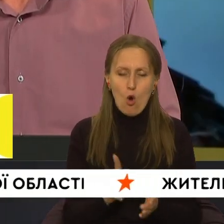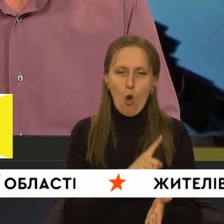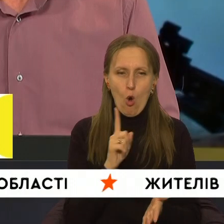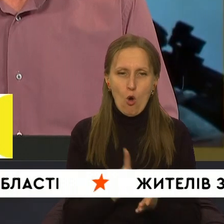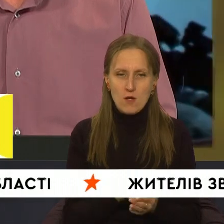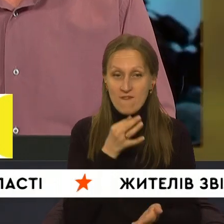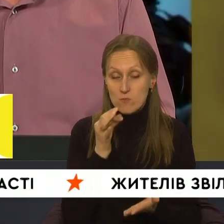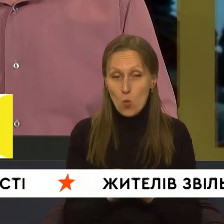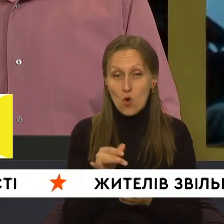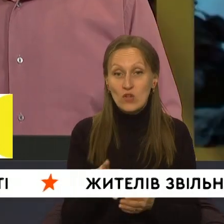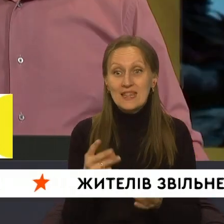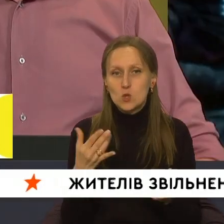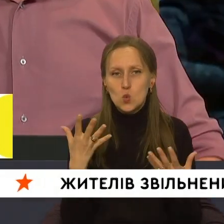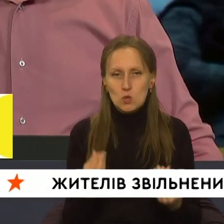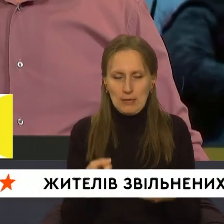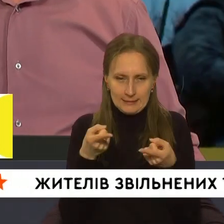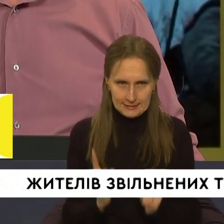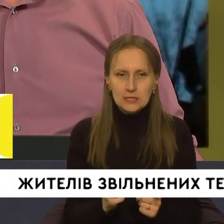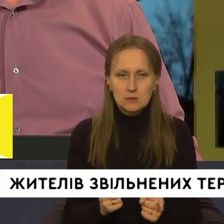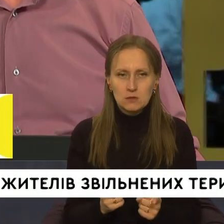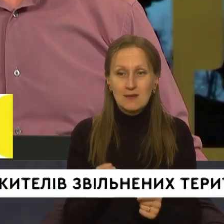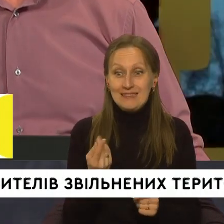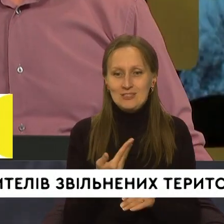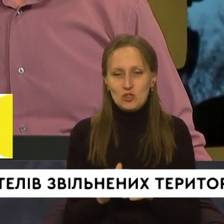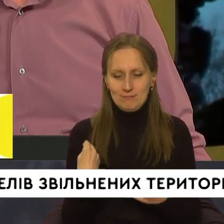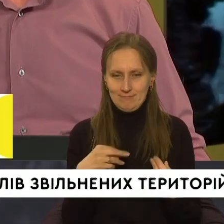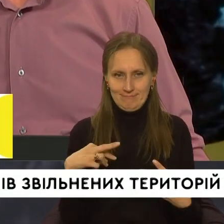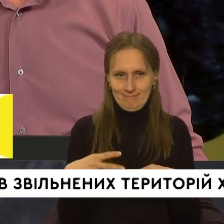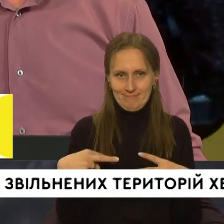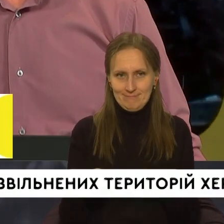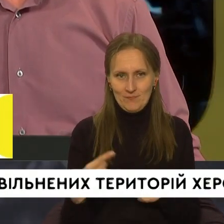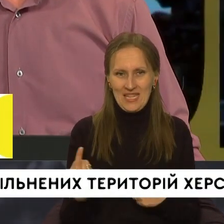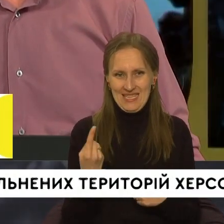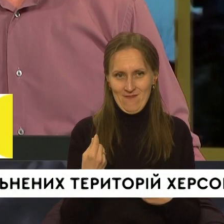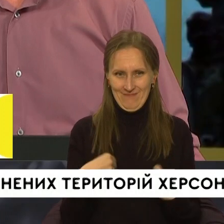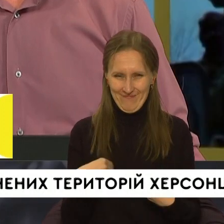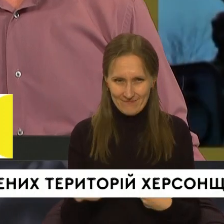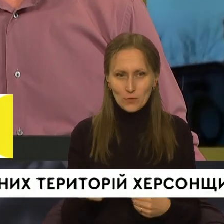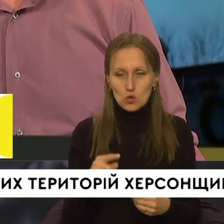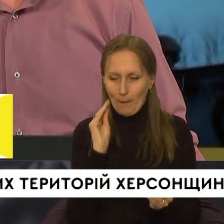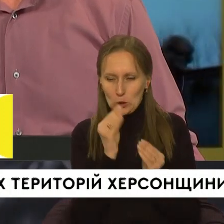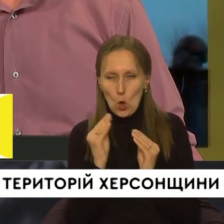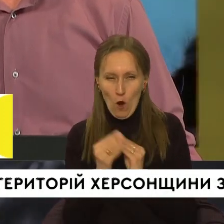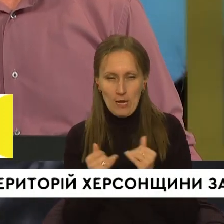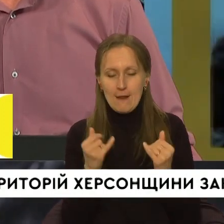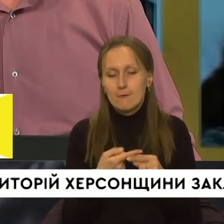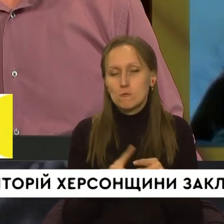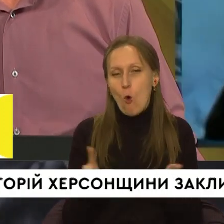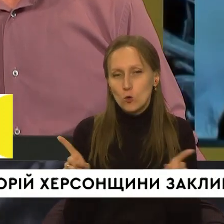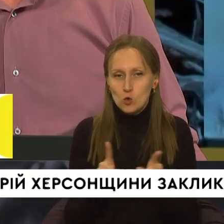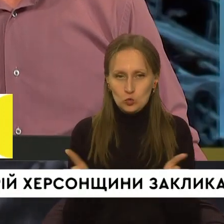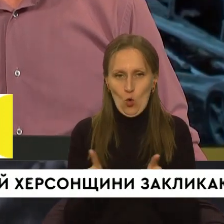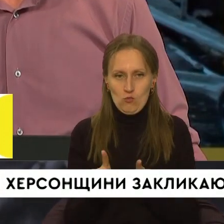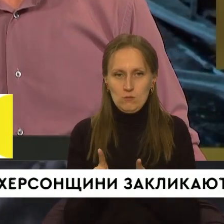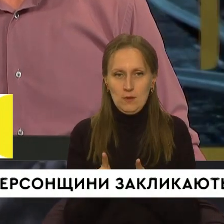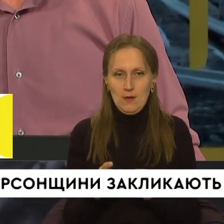обов'язково відповідати, і вони на сьогоднішній день дійсно певна частина передягається в цивільне населення для того, щоб сховатися, для того, щоб